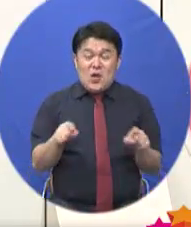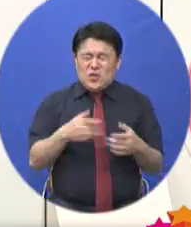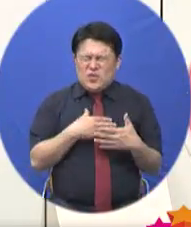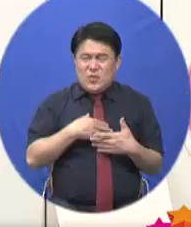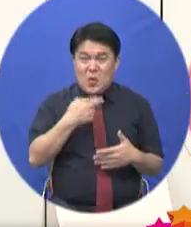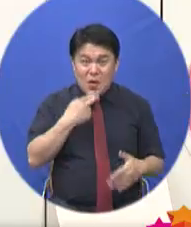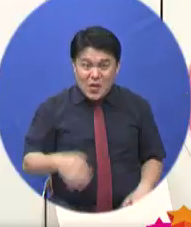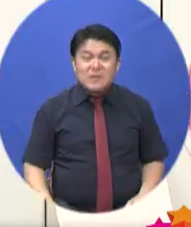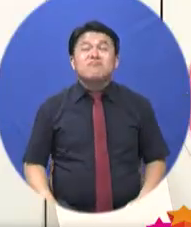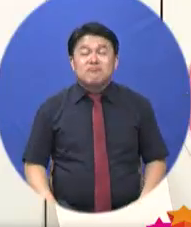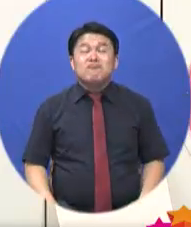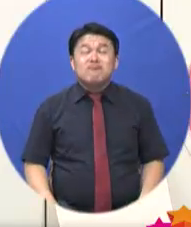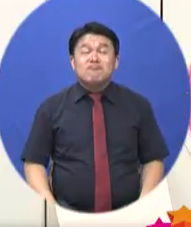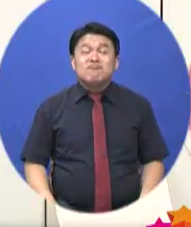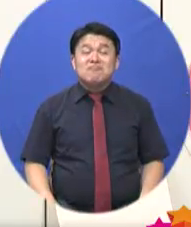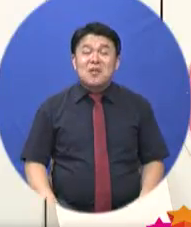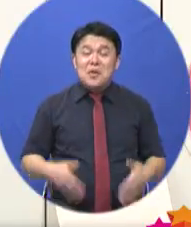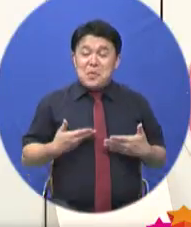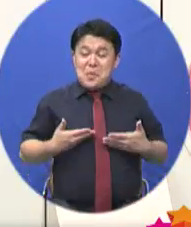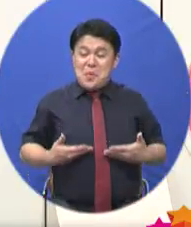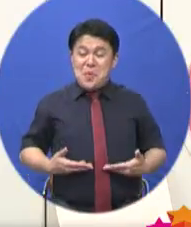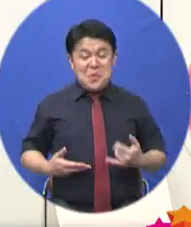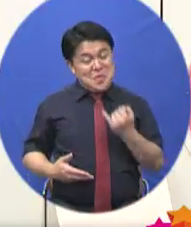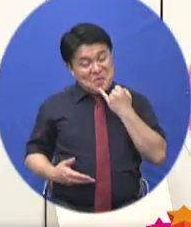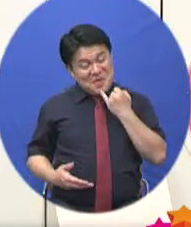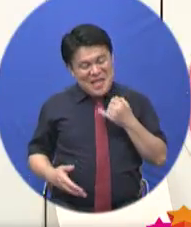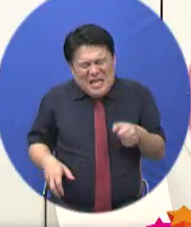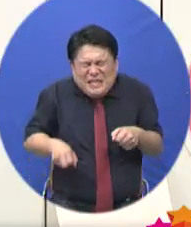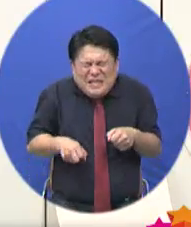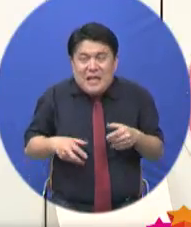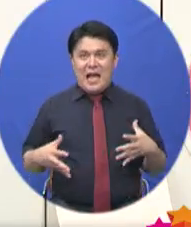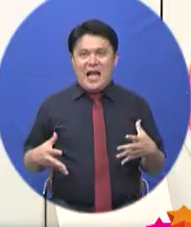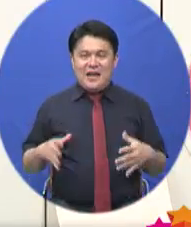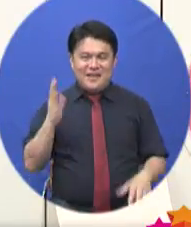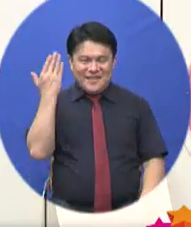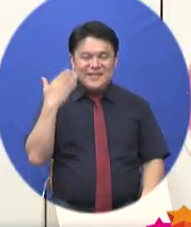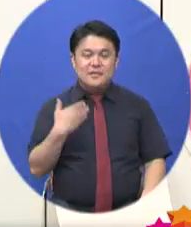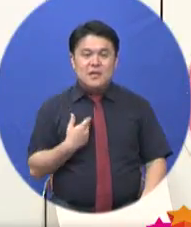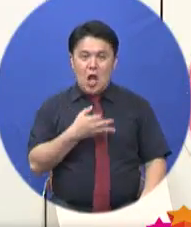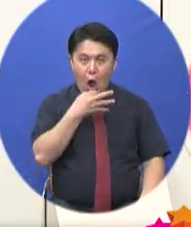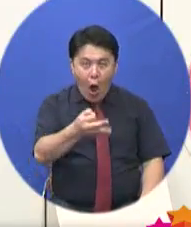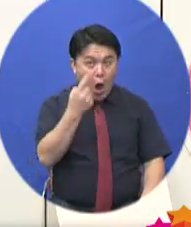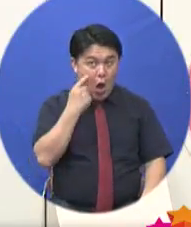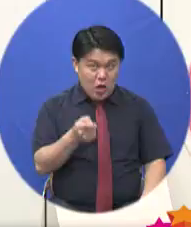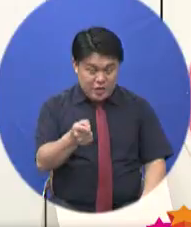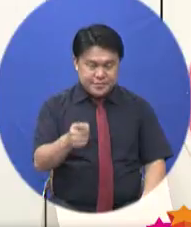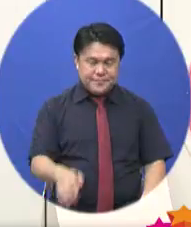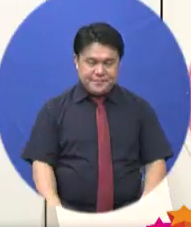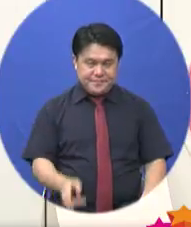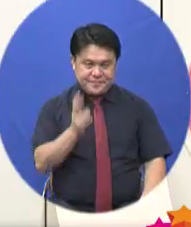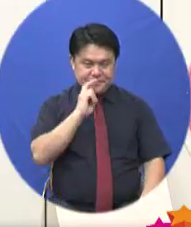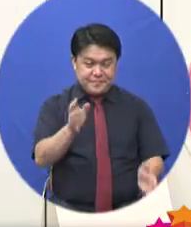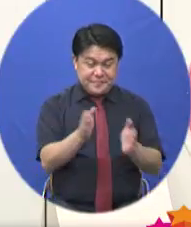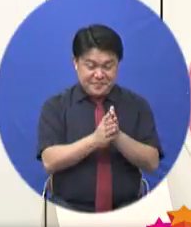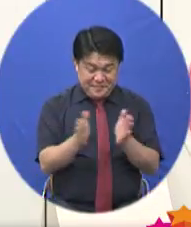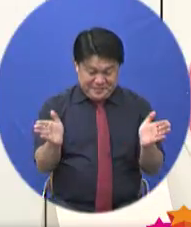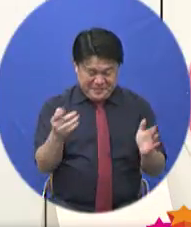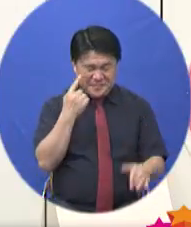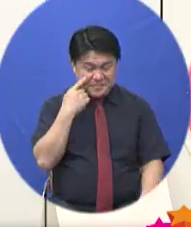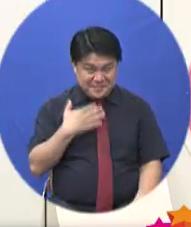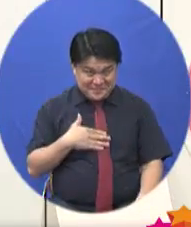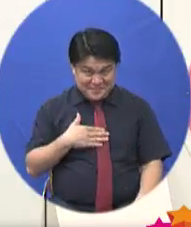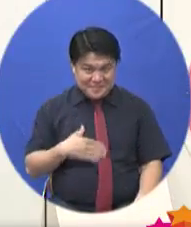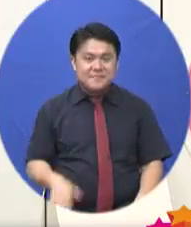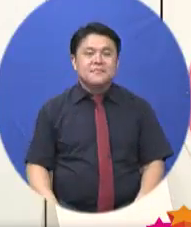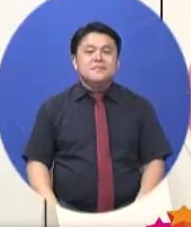좀? 예, 조금 네. 긴장이 풀리네요. 그렇죠. 네. 큰 기침 한번. 딱 하고 노래 찬찬히